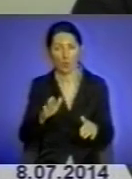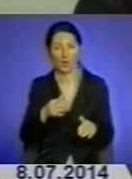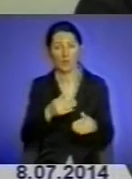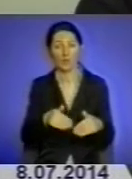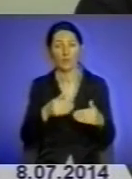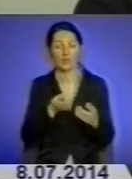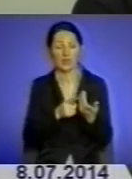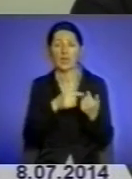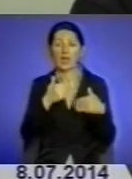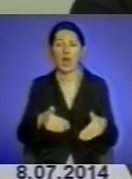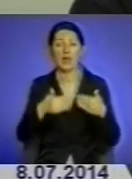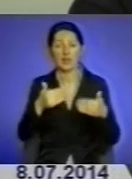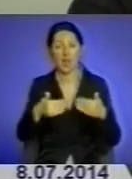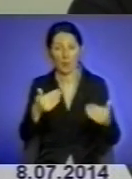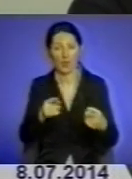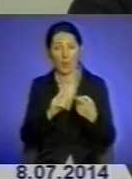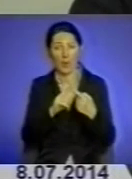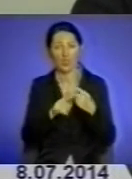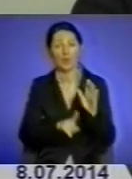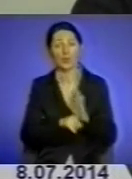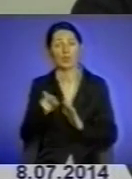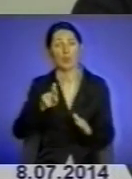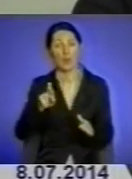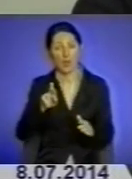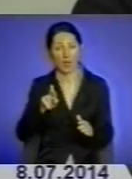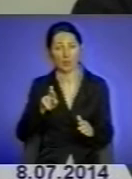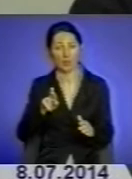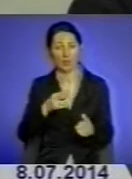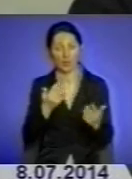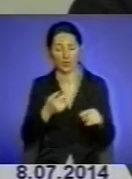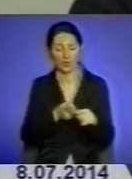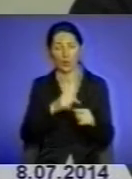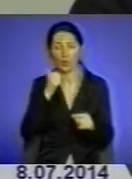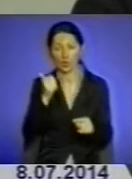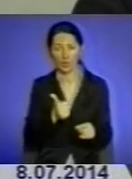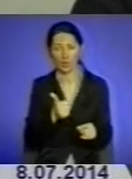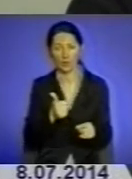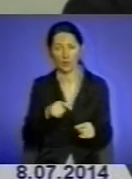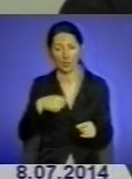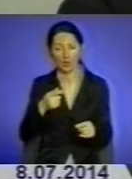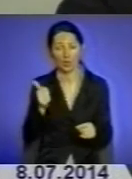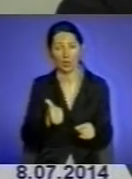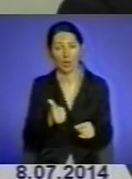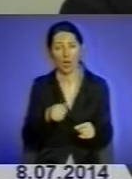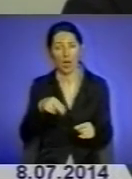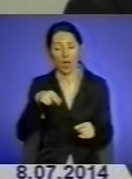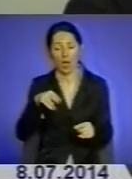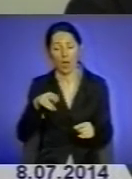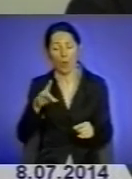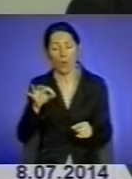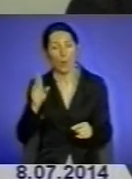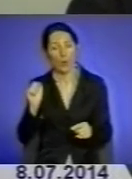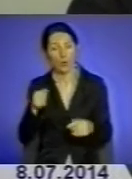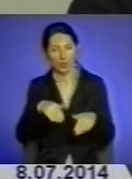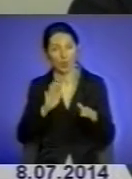І перший, який починається в п'ятницю, він починається вже на цьому тижні, на слідуючому тижні, бо проще будуть, як казали митрополит,